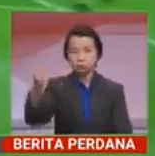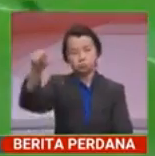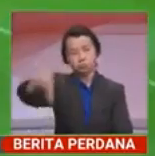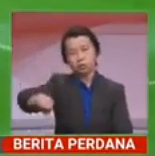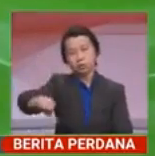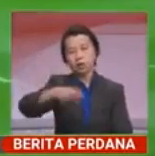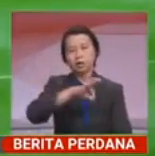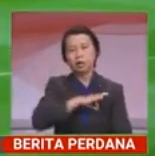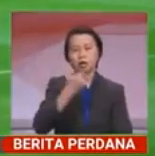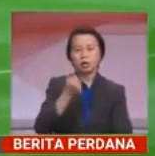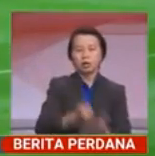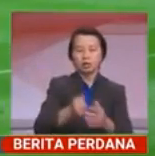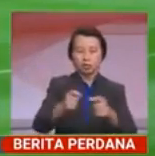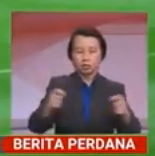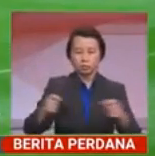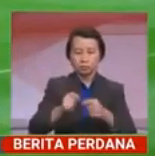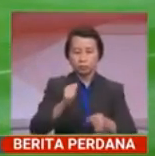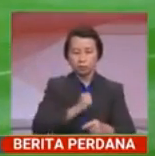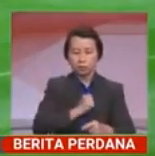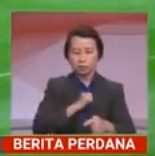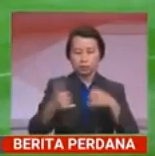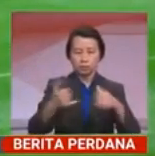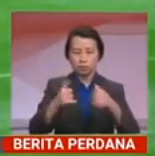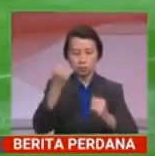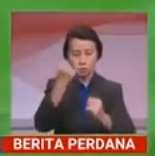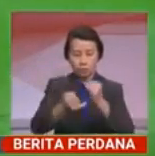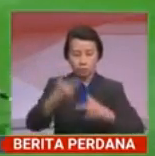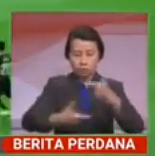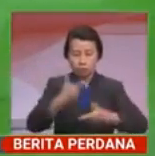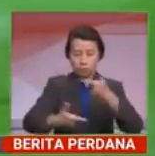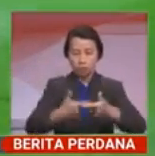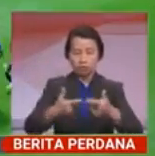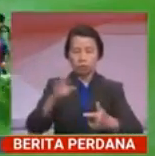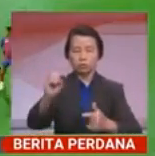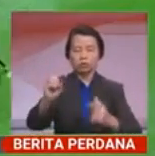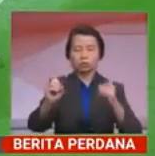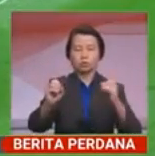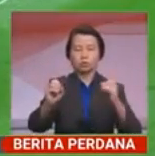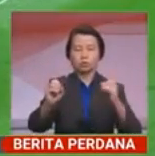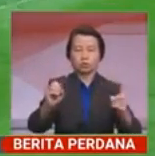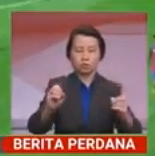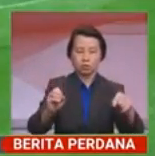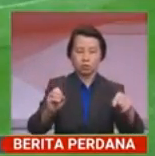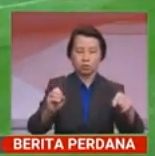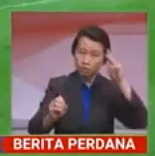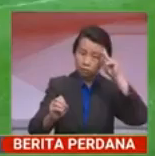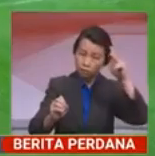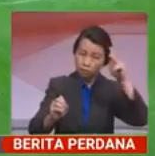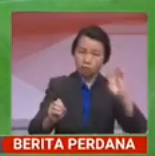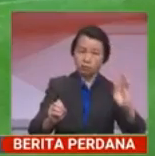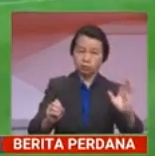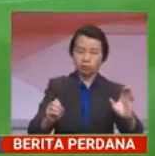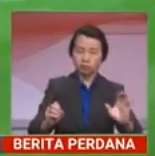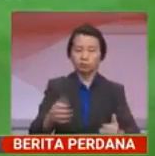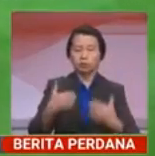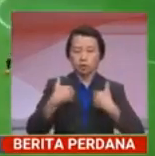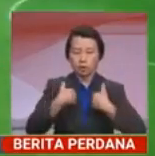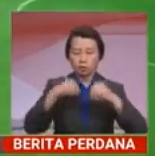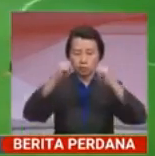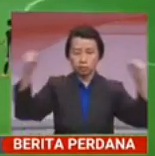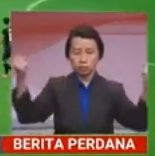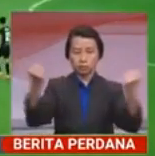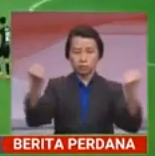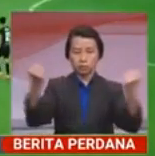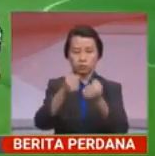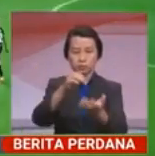gagal memanfaatkan aksi di laman sendiri pada aksi terakhir Liga pelatewas 0-1 menentang Kelantan FC. Perlawanan berlangsung di Stadium